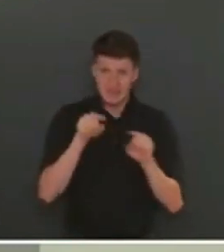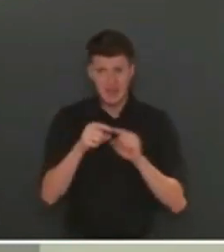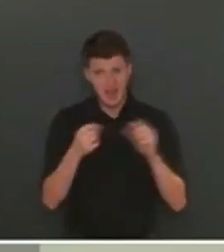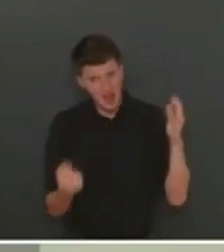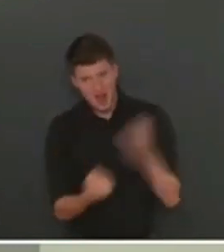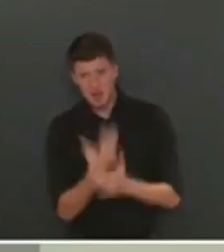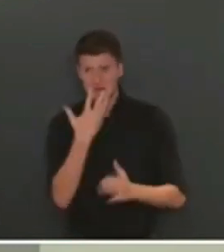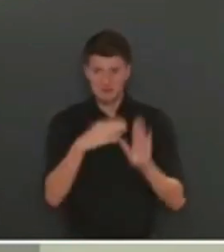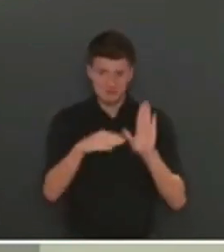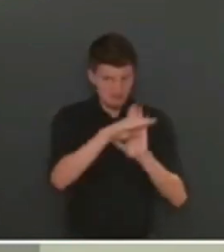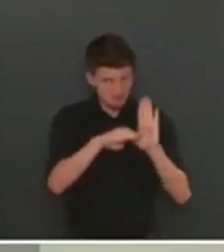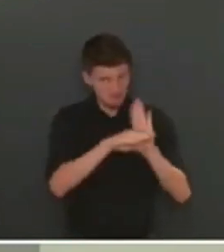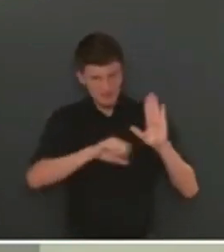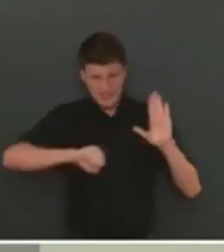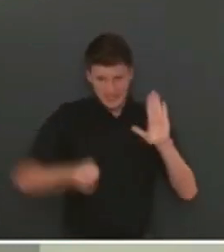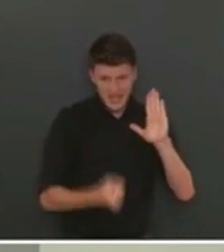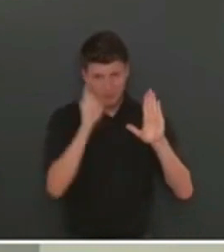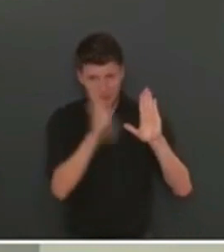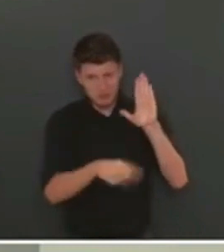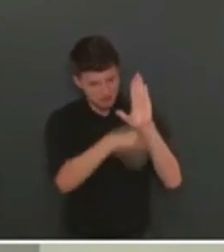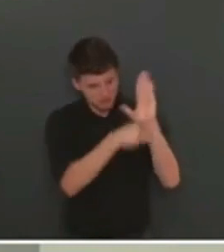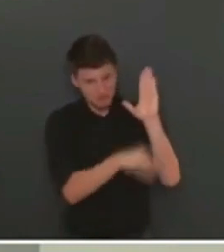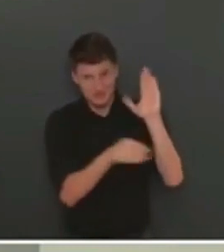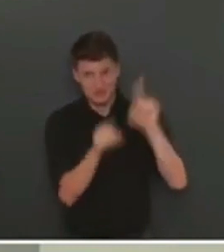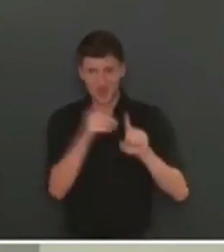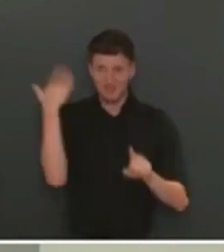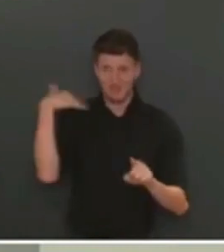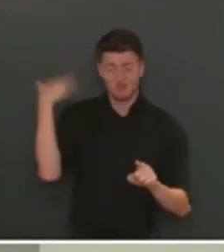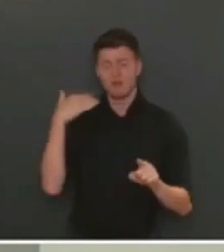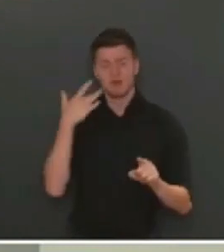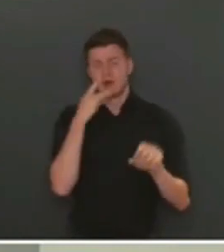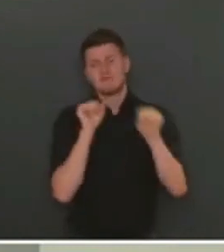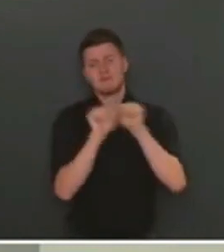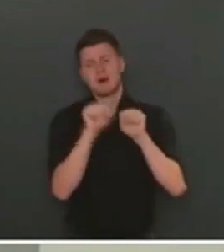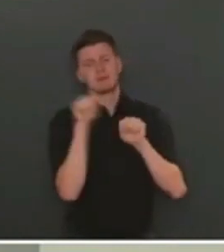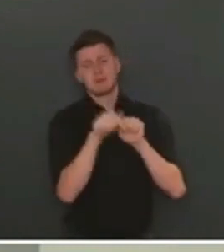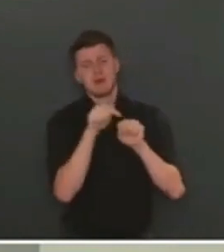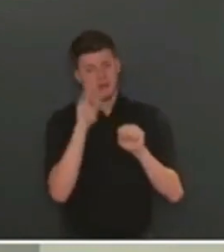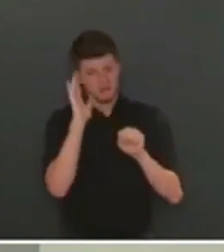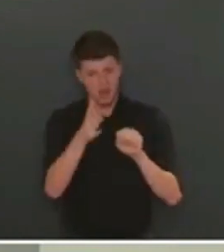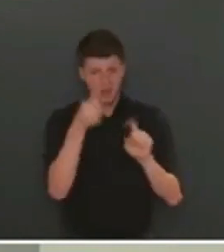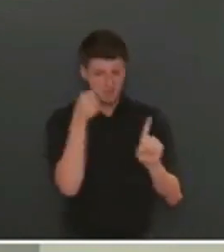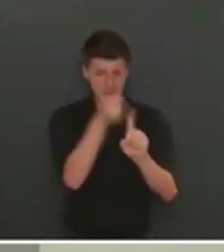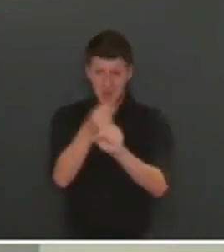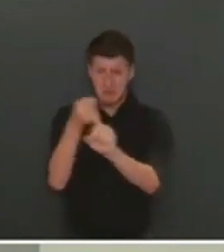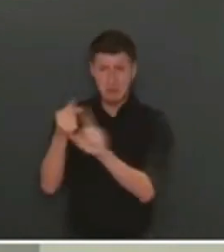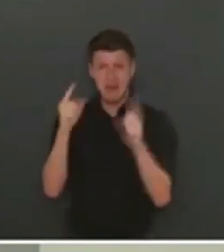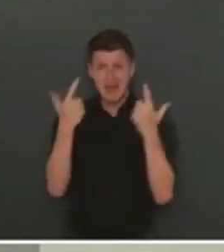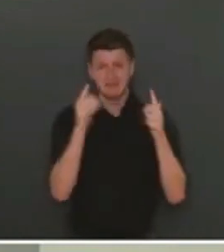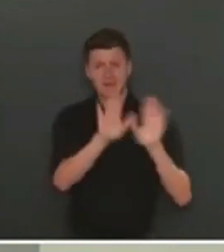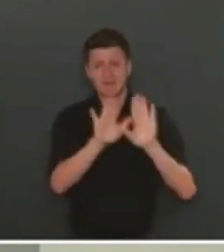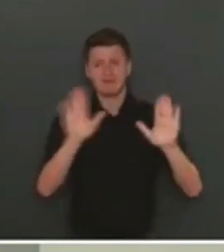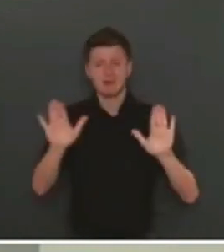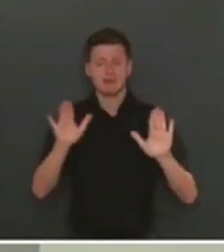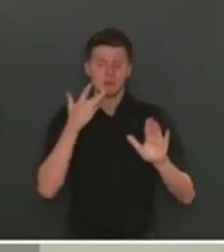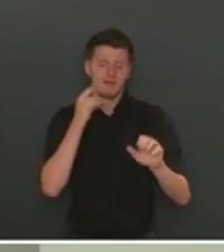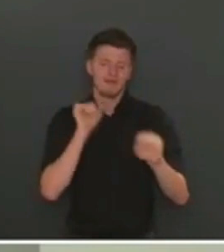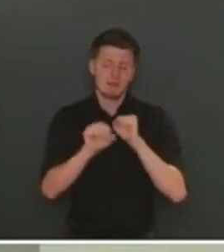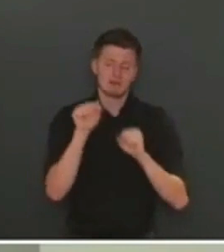قناة وكيف نحتاج إلى معين على ونقضى أن إزالة